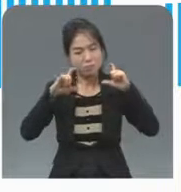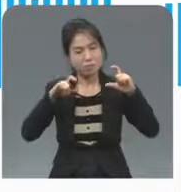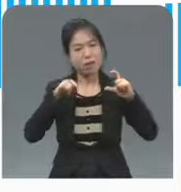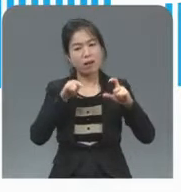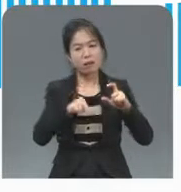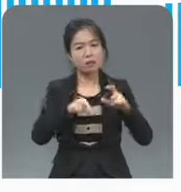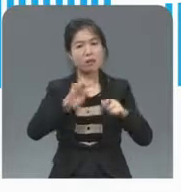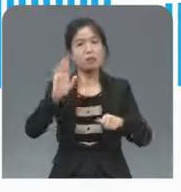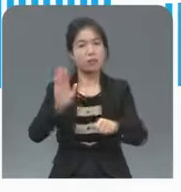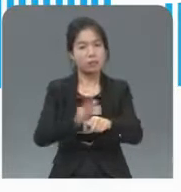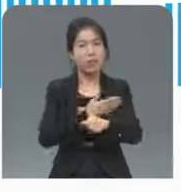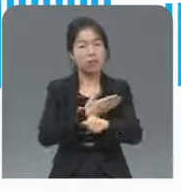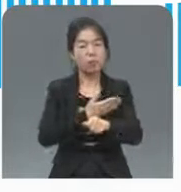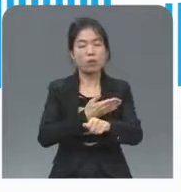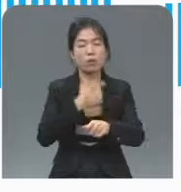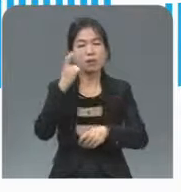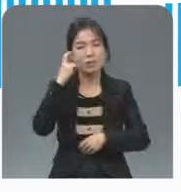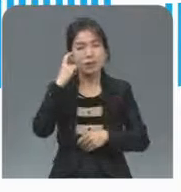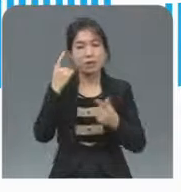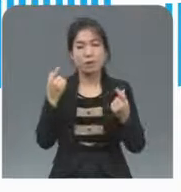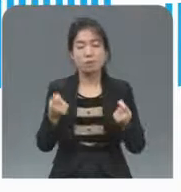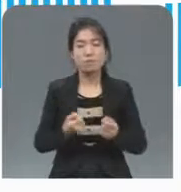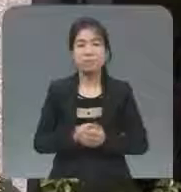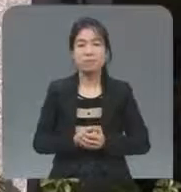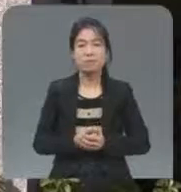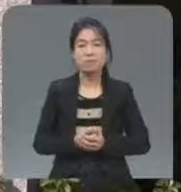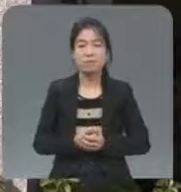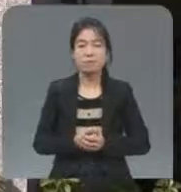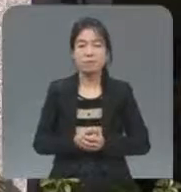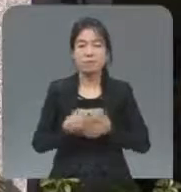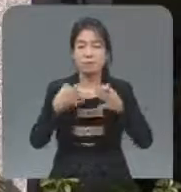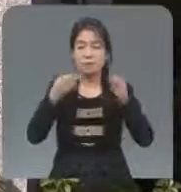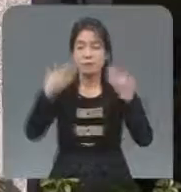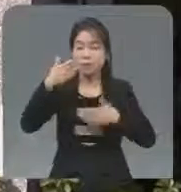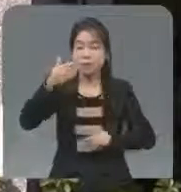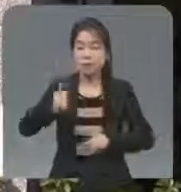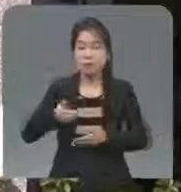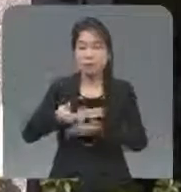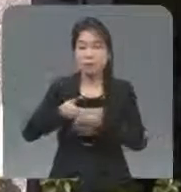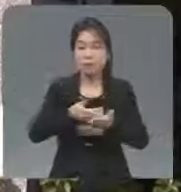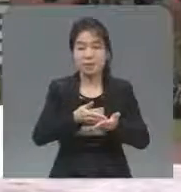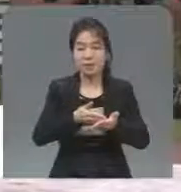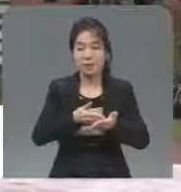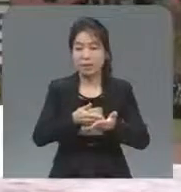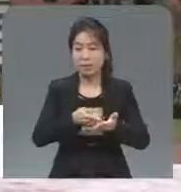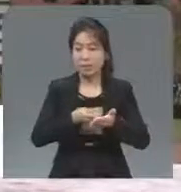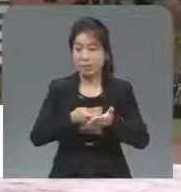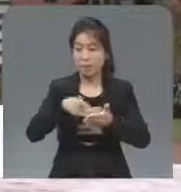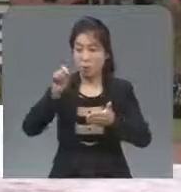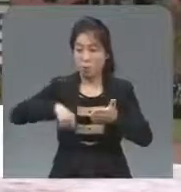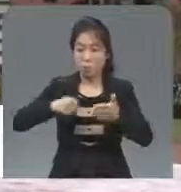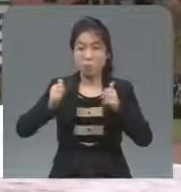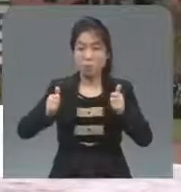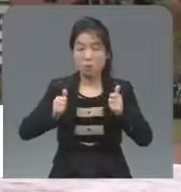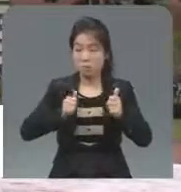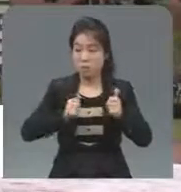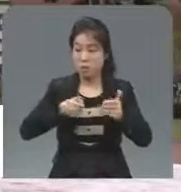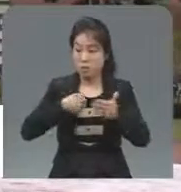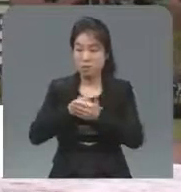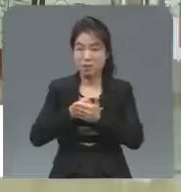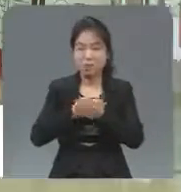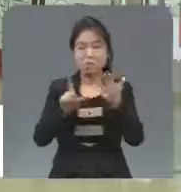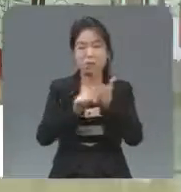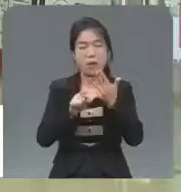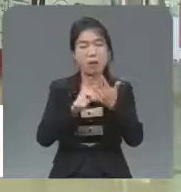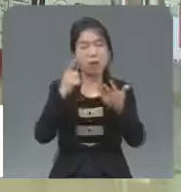것은 잘못된 절차라고 생각합니다. 김기선 전 총장이 제기한 가처분 신청 결정이 다음 달 이루어질